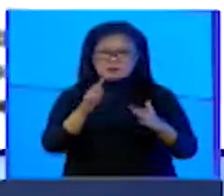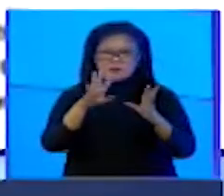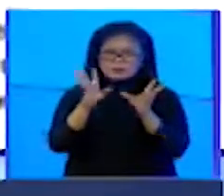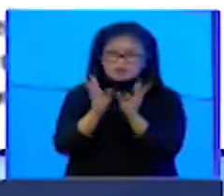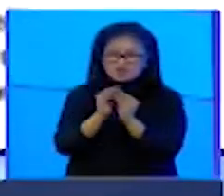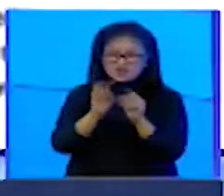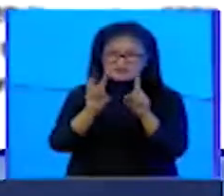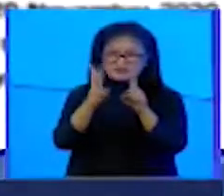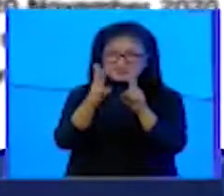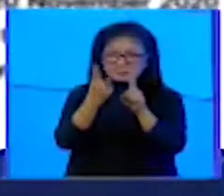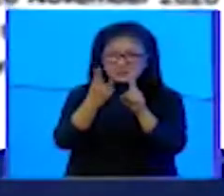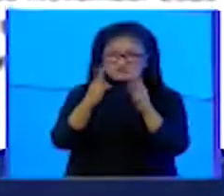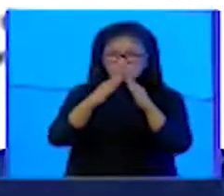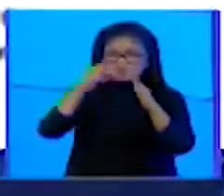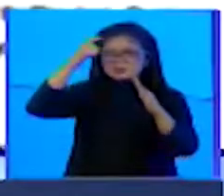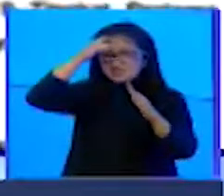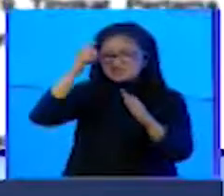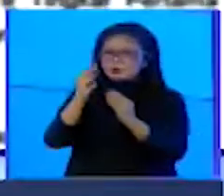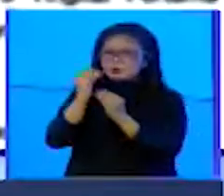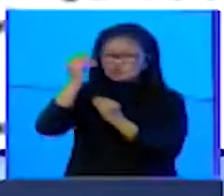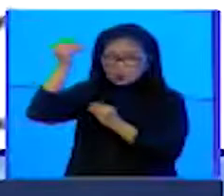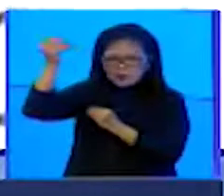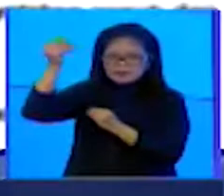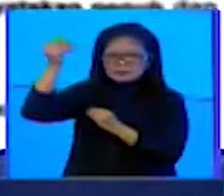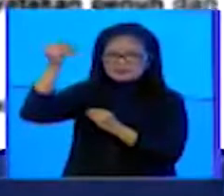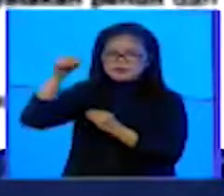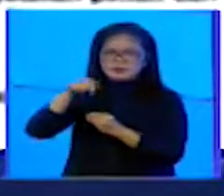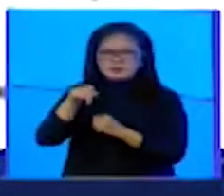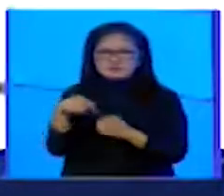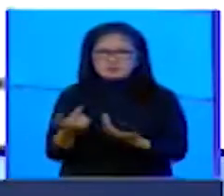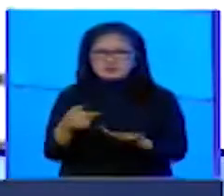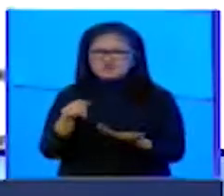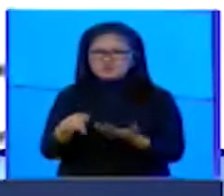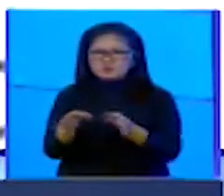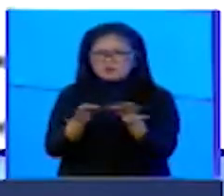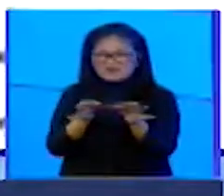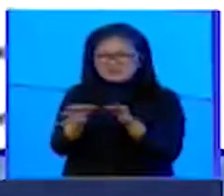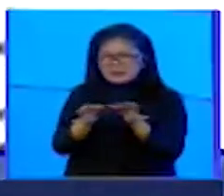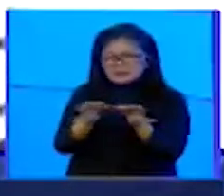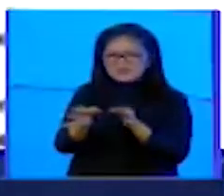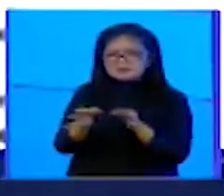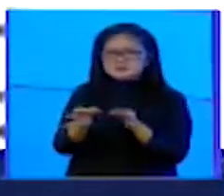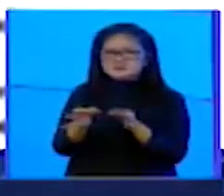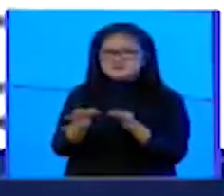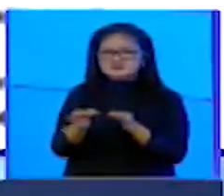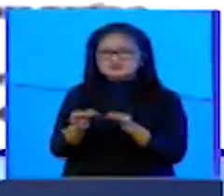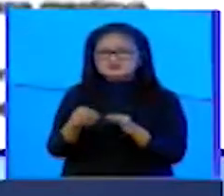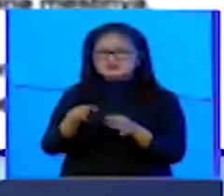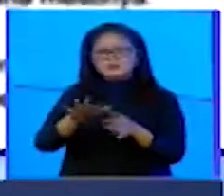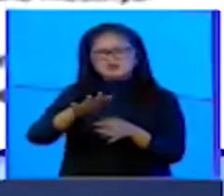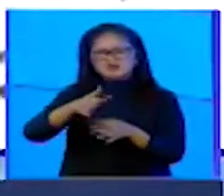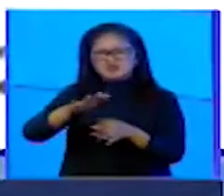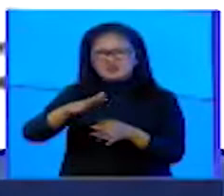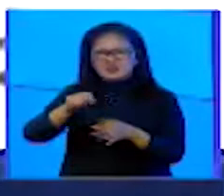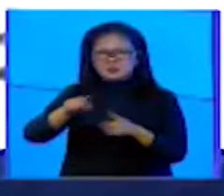sakit rujukan antara dengan keputusan bupati. Itu fasilitas isolasinya sederhana, tapi kalau hanya untuk